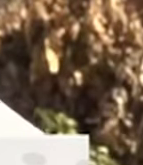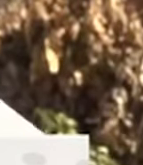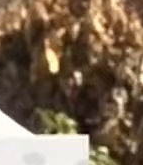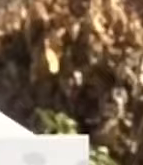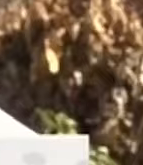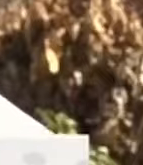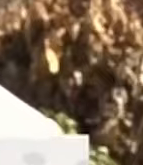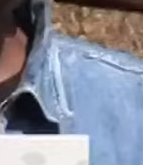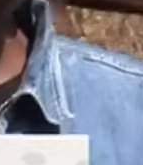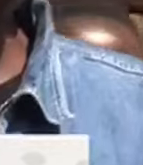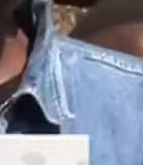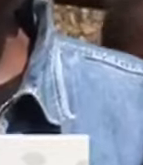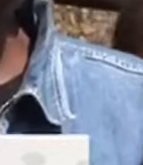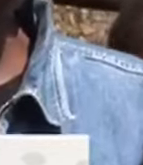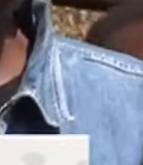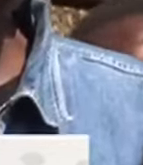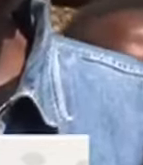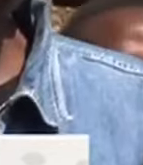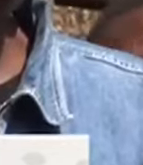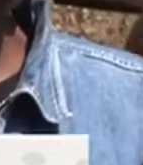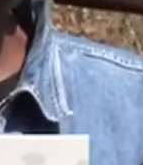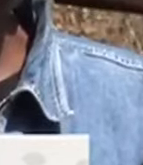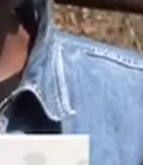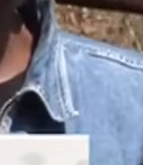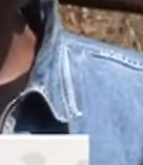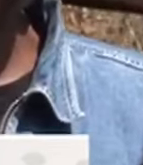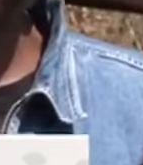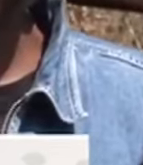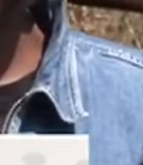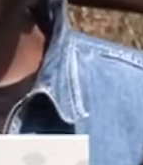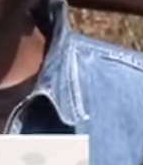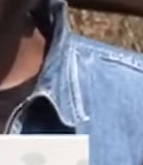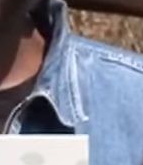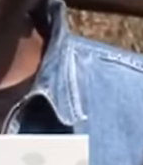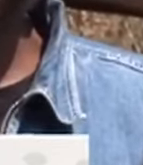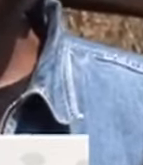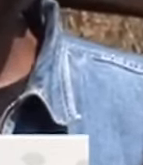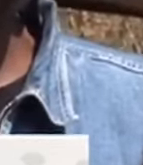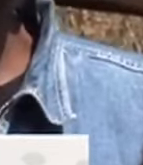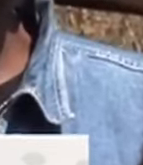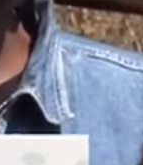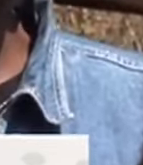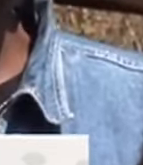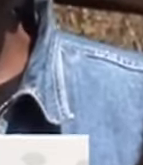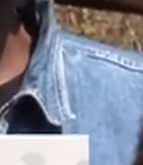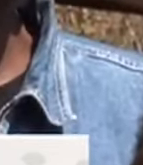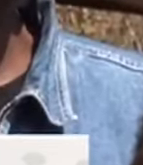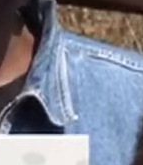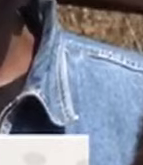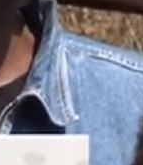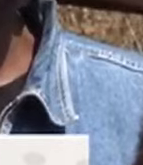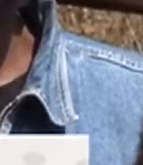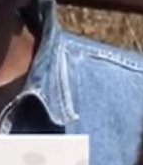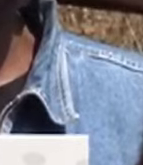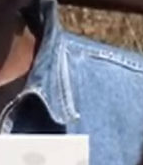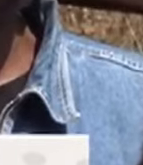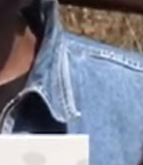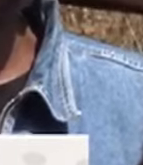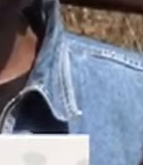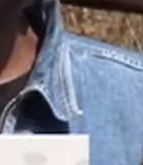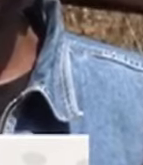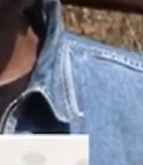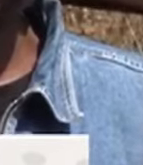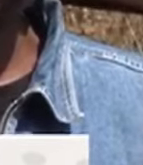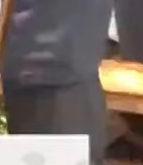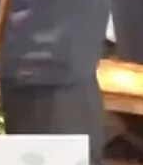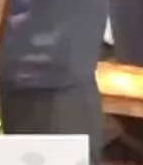tunamekataa, tumekataa. Mwanakijiji yote ambaye jina lake alijatajwa katika rekodi hii, kuna sheria ambayo itafuatwa na